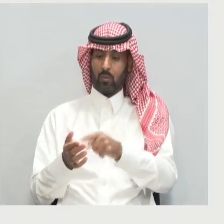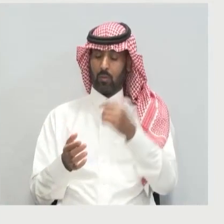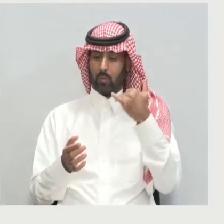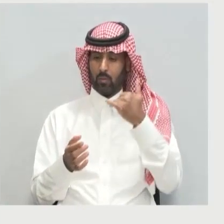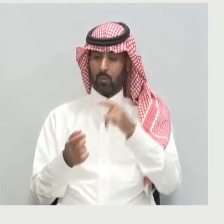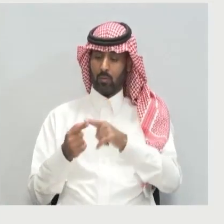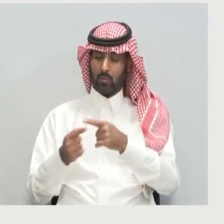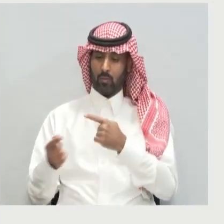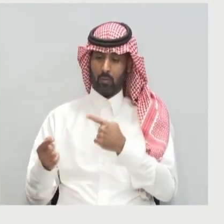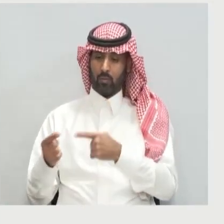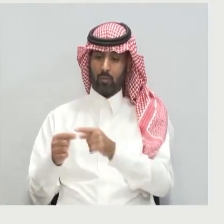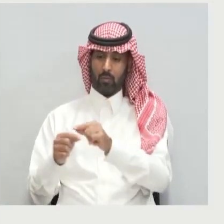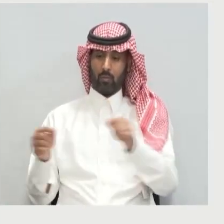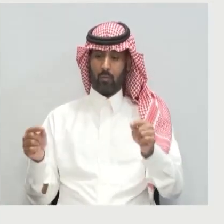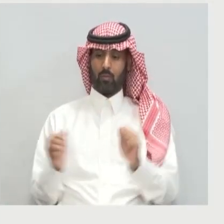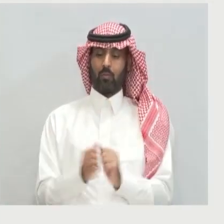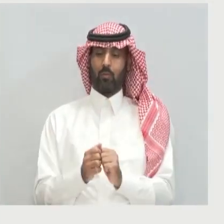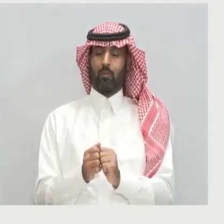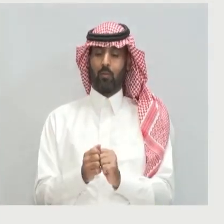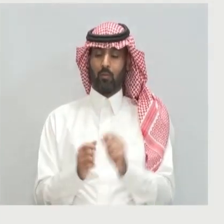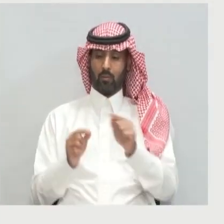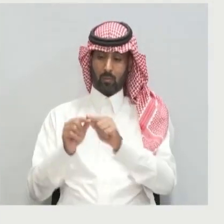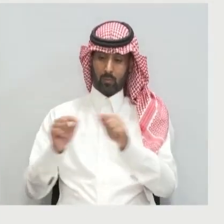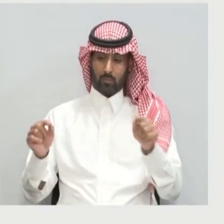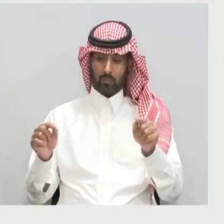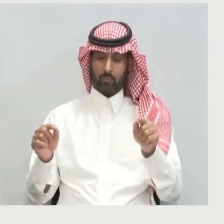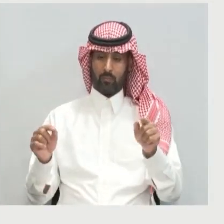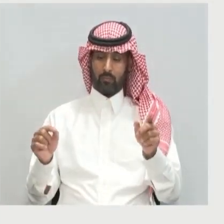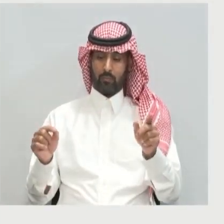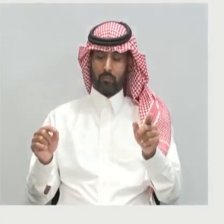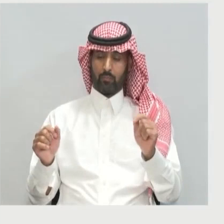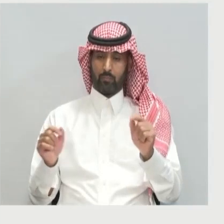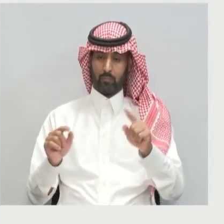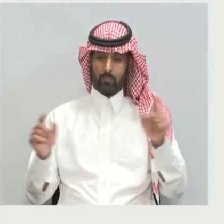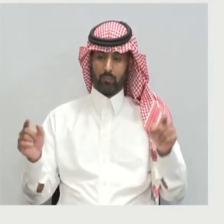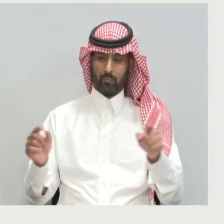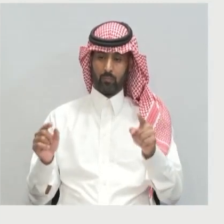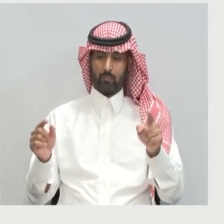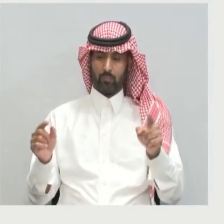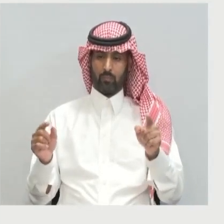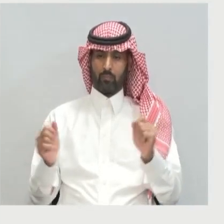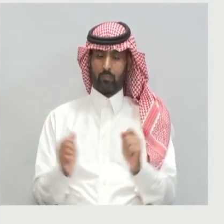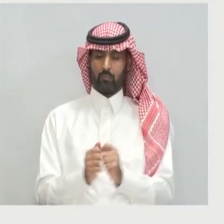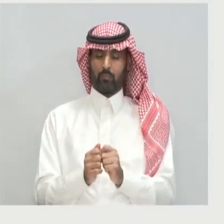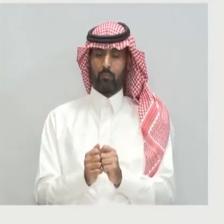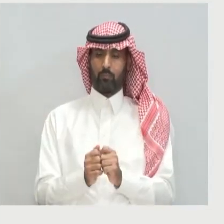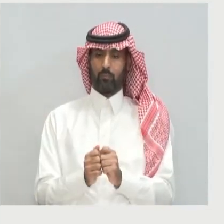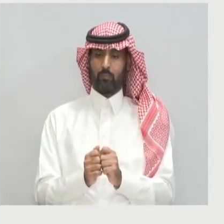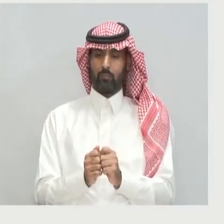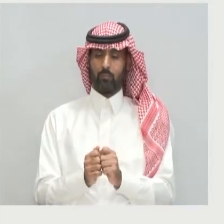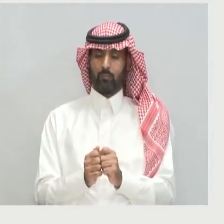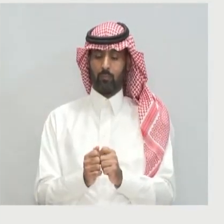الهاتف في التقليدي هيكل نقطه الى نقطه وهذا يعني ان انه يمكن اعداد